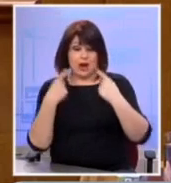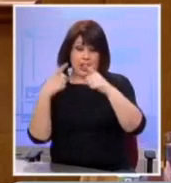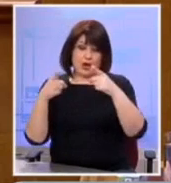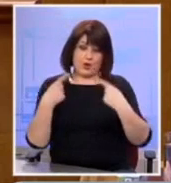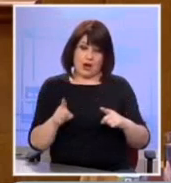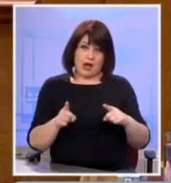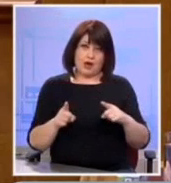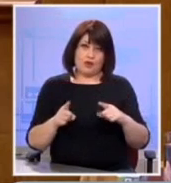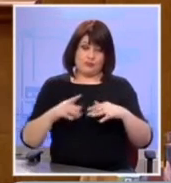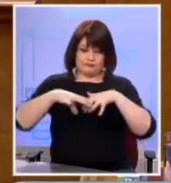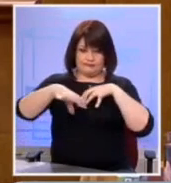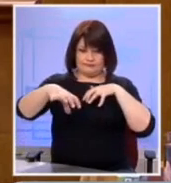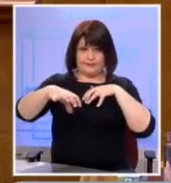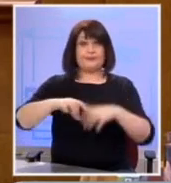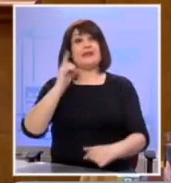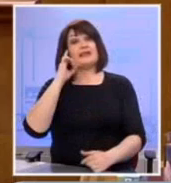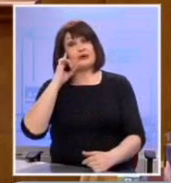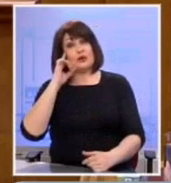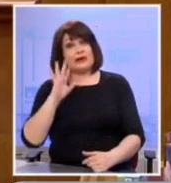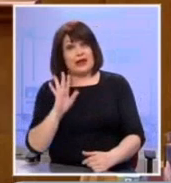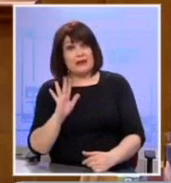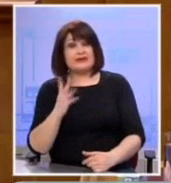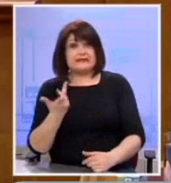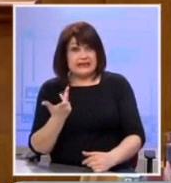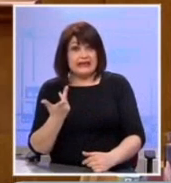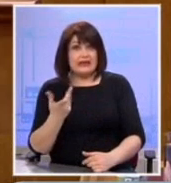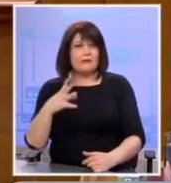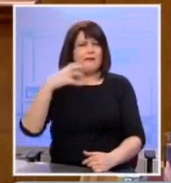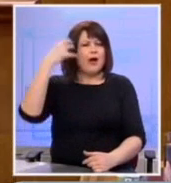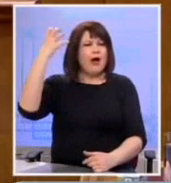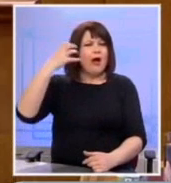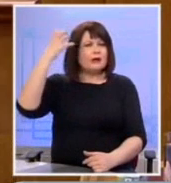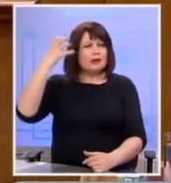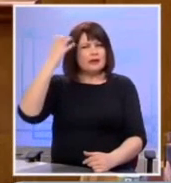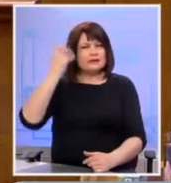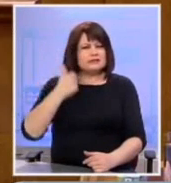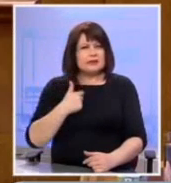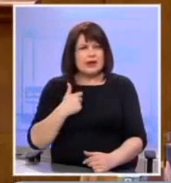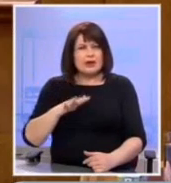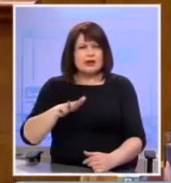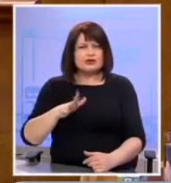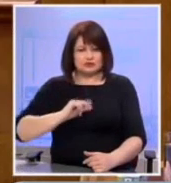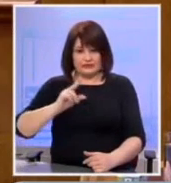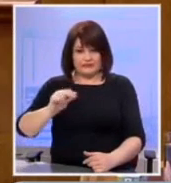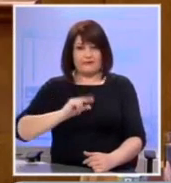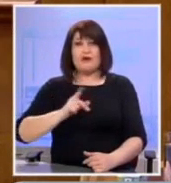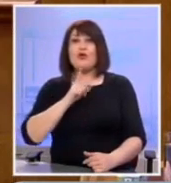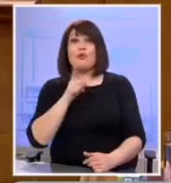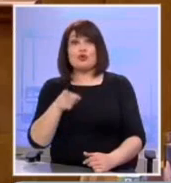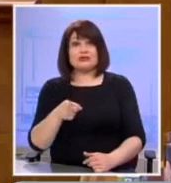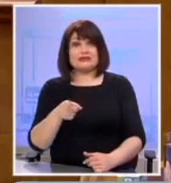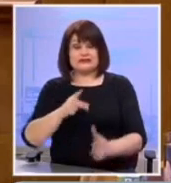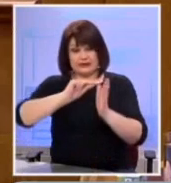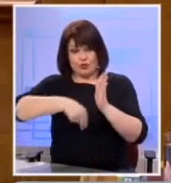διαφορετικές όχθες, είτε θα το καταλάβετε αυτό, ή όσο ζείτε με τη φαντασίωση ότι θα μπορούσαμε να γίνουμε ίδιοι. Να πάμε να